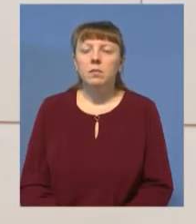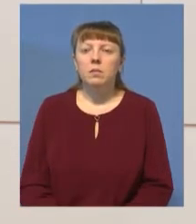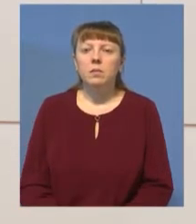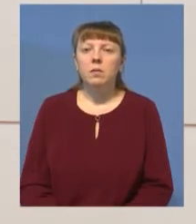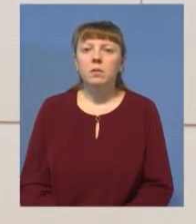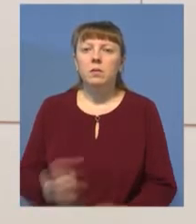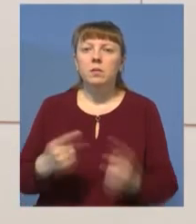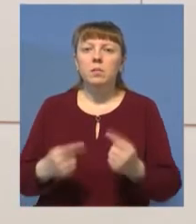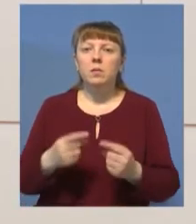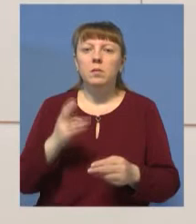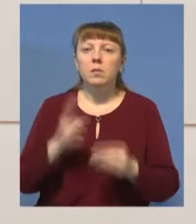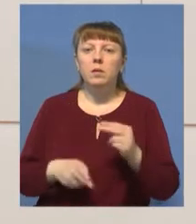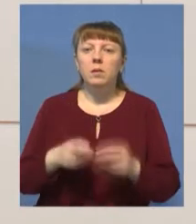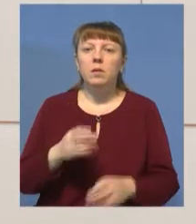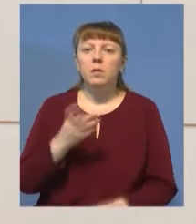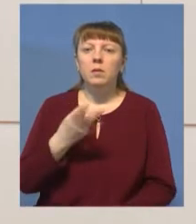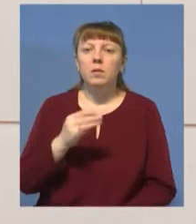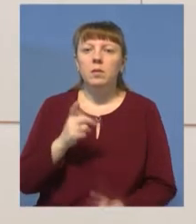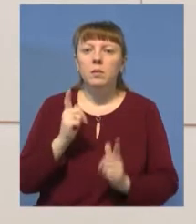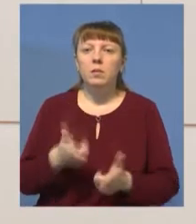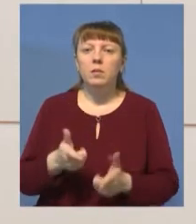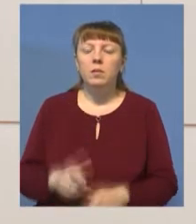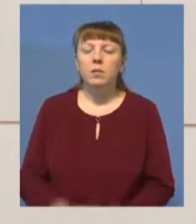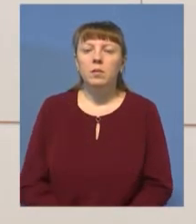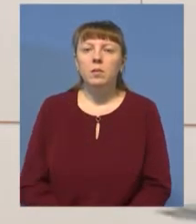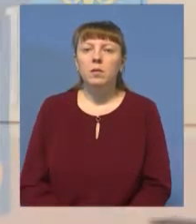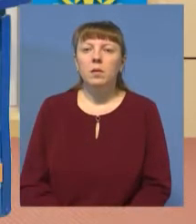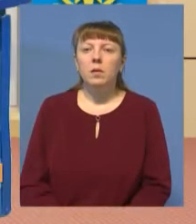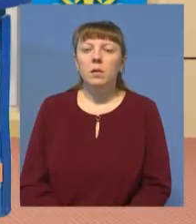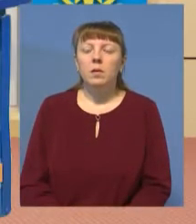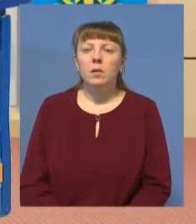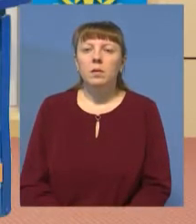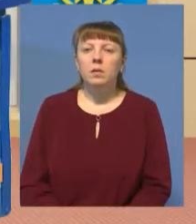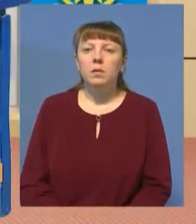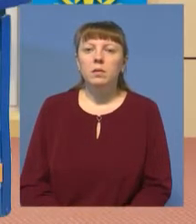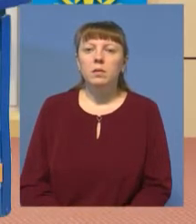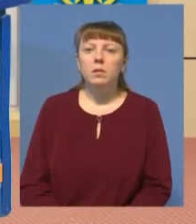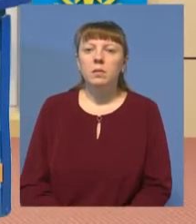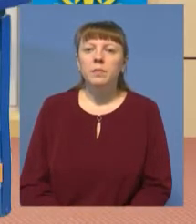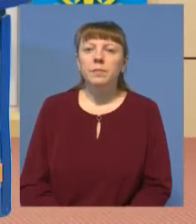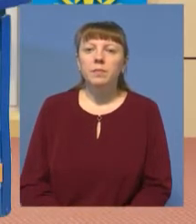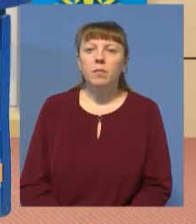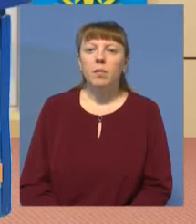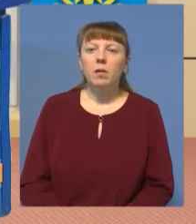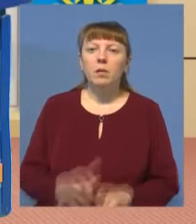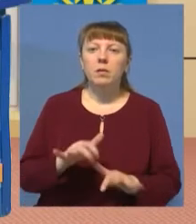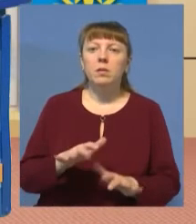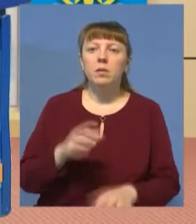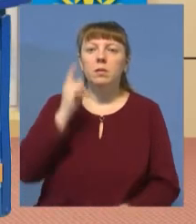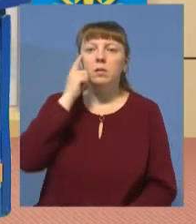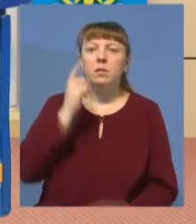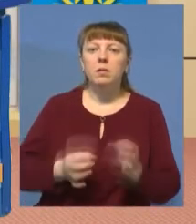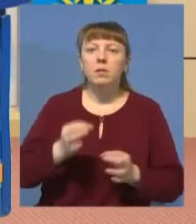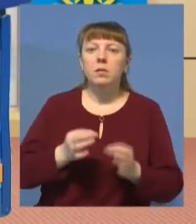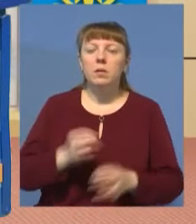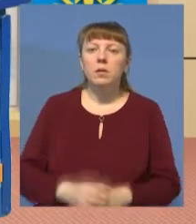споры, оконченные заключением медиативных соглашений. Как правило, вот те дела, которые уже заканчиваются решением,